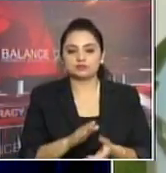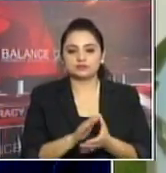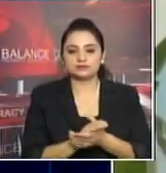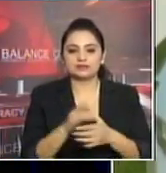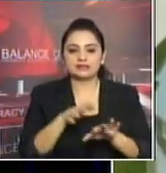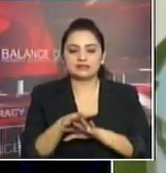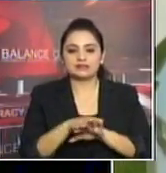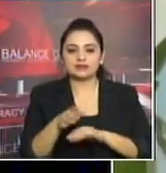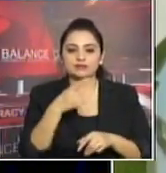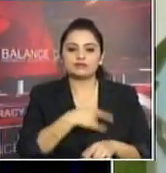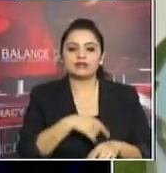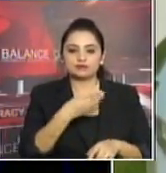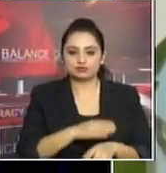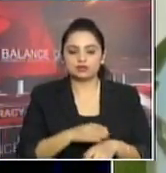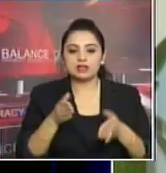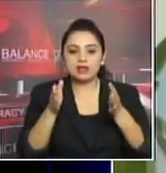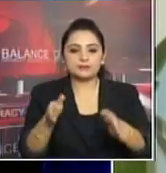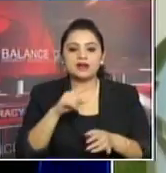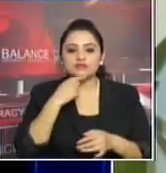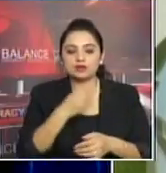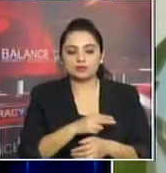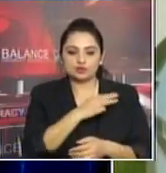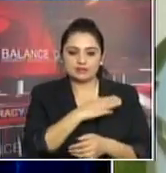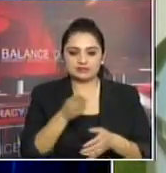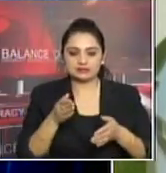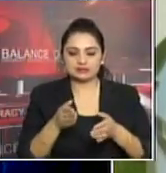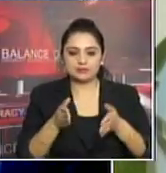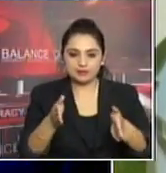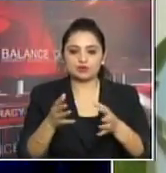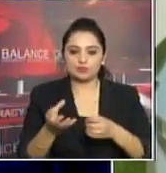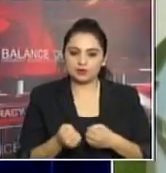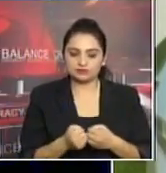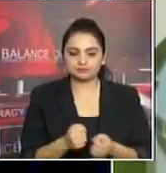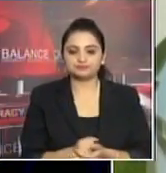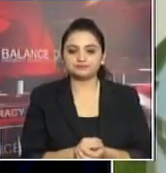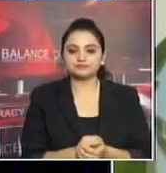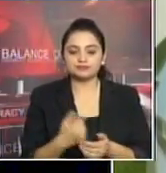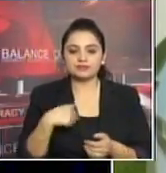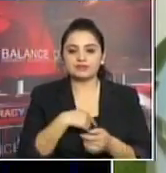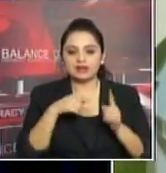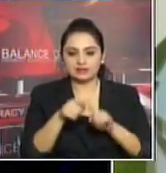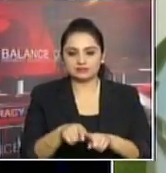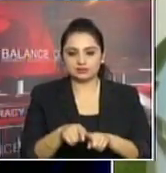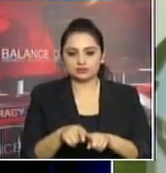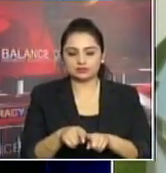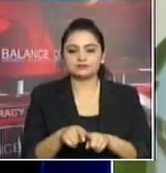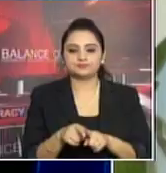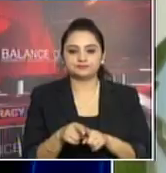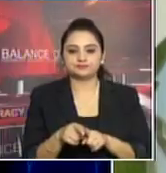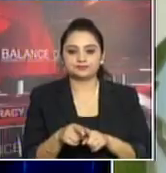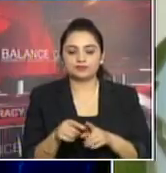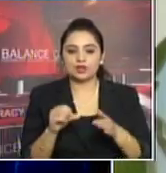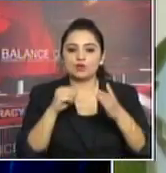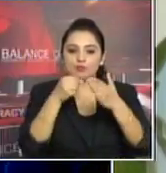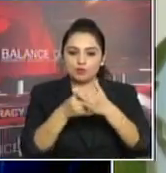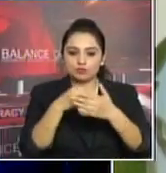धेरै फाइदा हुने पनि। बाटो नभए मान्छेलाई बाटो पाइयो, अब त्यही हो, एउटा घरको विचार गरौँ न होइन। हामीसँग चाहिँ नि समुद्रसँगको पहुँच बढ्यो भने